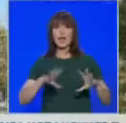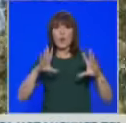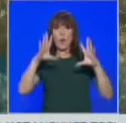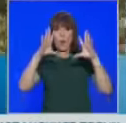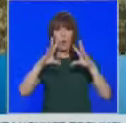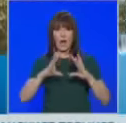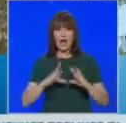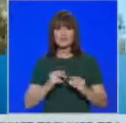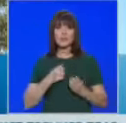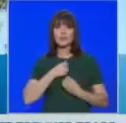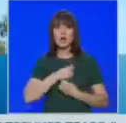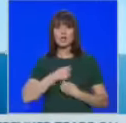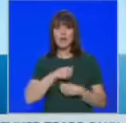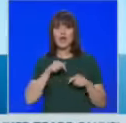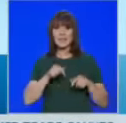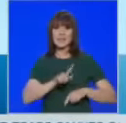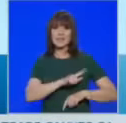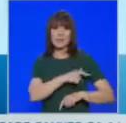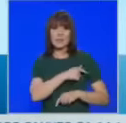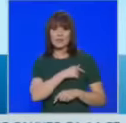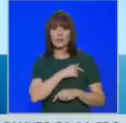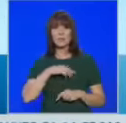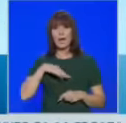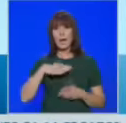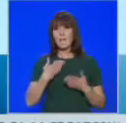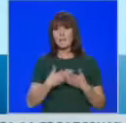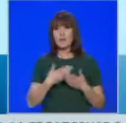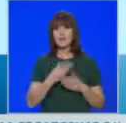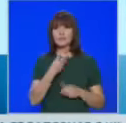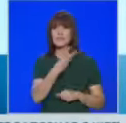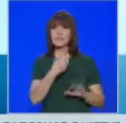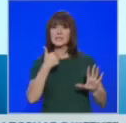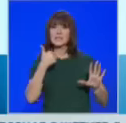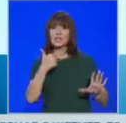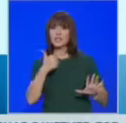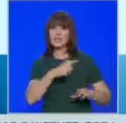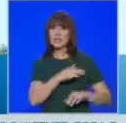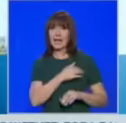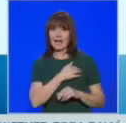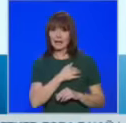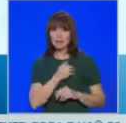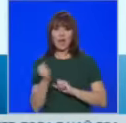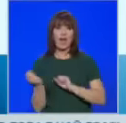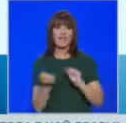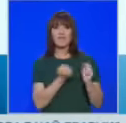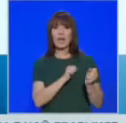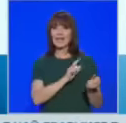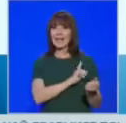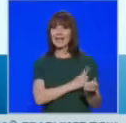тук е много трудно, защото днес температурите достигнаха близо 36 градуса, а вятърът е много силен